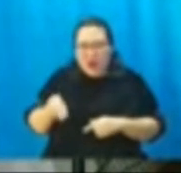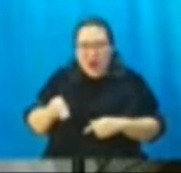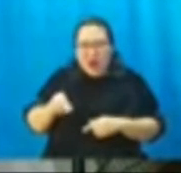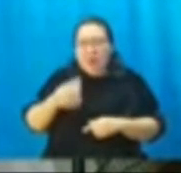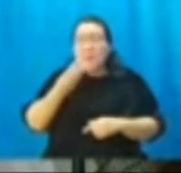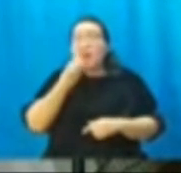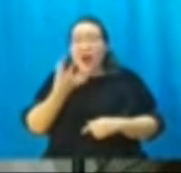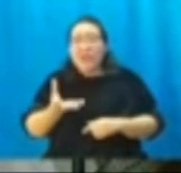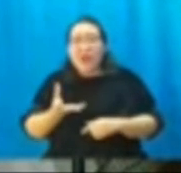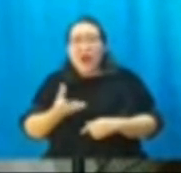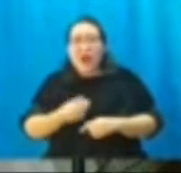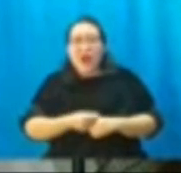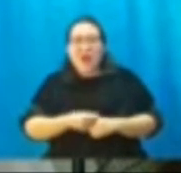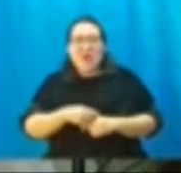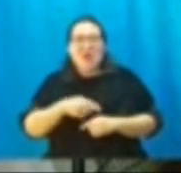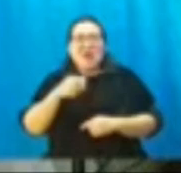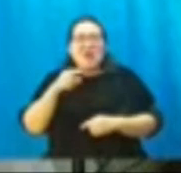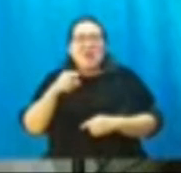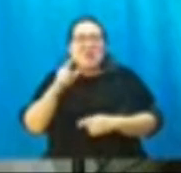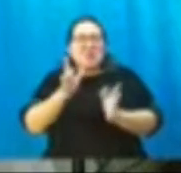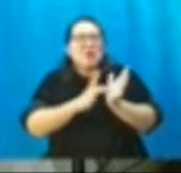tetangga kita itu